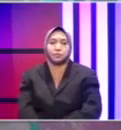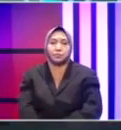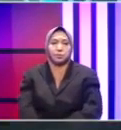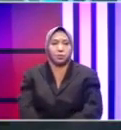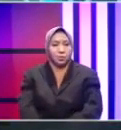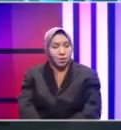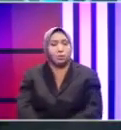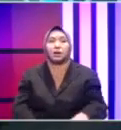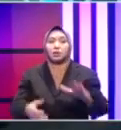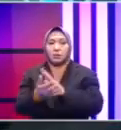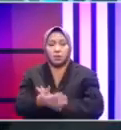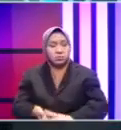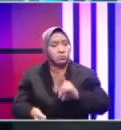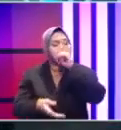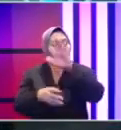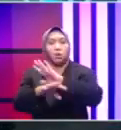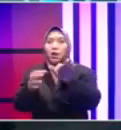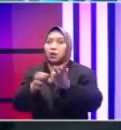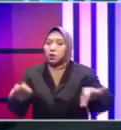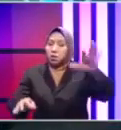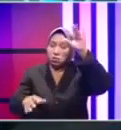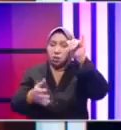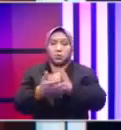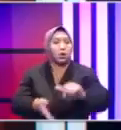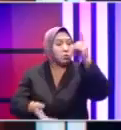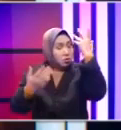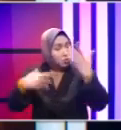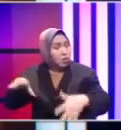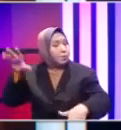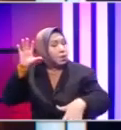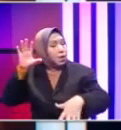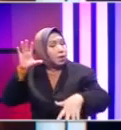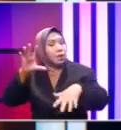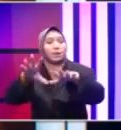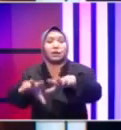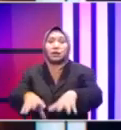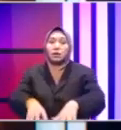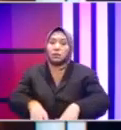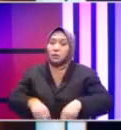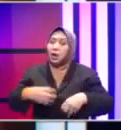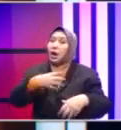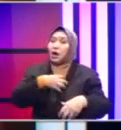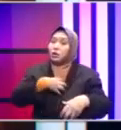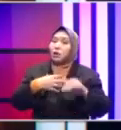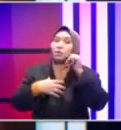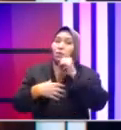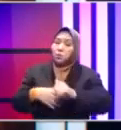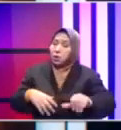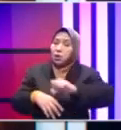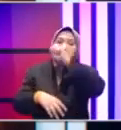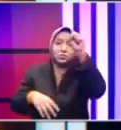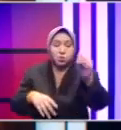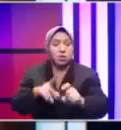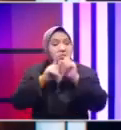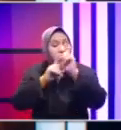sodakowlohuladzim Sesungguhnya Allah telah mendengar dan memperkenalkan aduan perempuan yang bersoal jawab denganmu wahai Muhammad